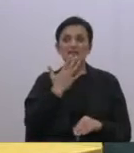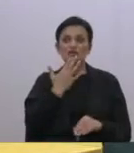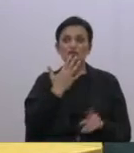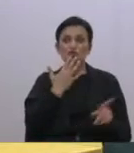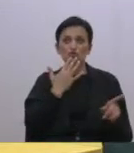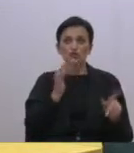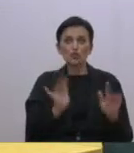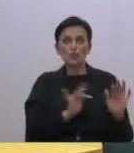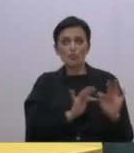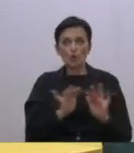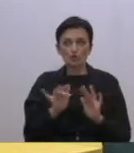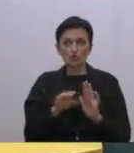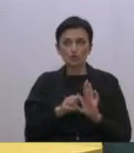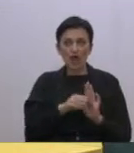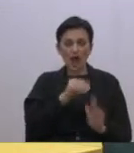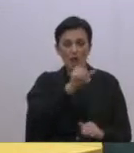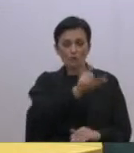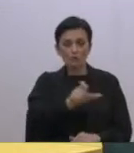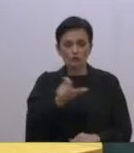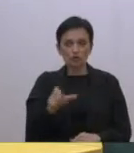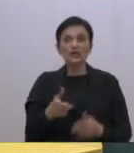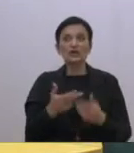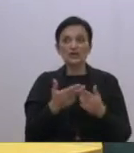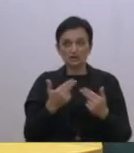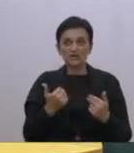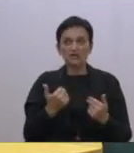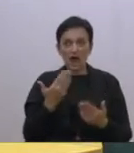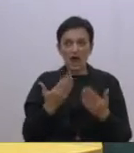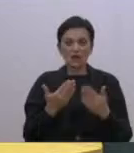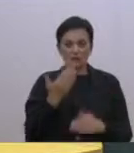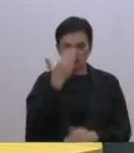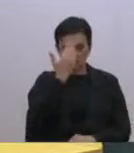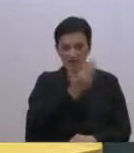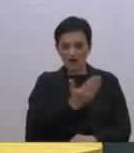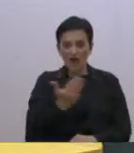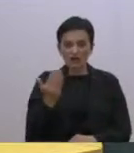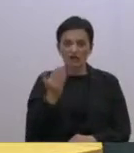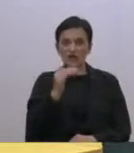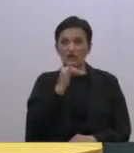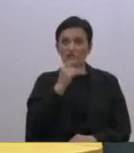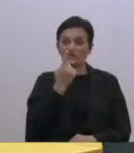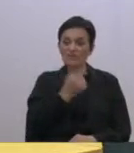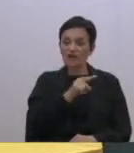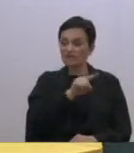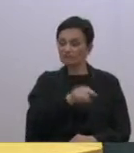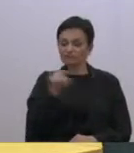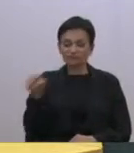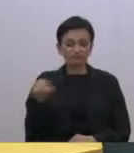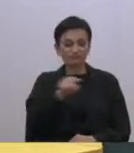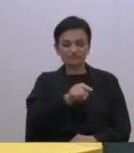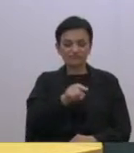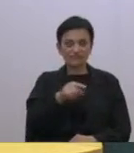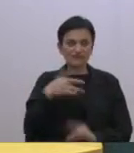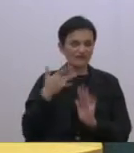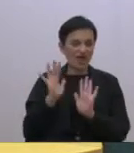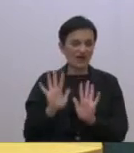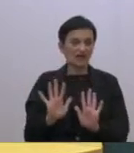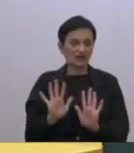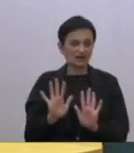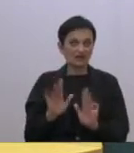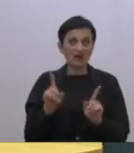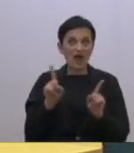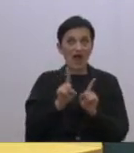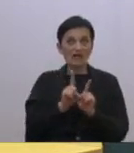ნაციონალური მოძრაობის ამომრჩევლის და ალბათ იმ ხალხის, რომელიც ვერც ერთ ციტანს და ვერც მეორეს. ალბათ აი ამ